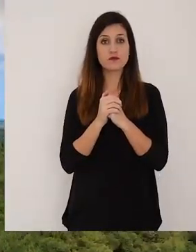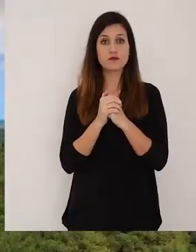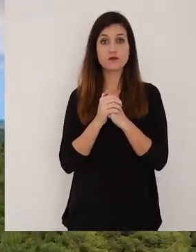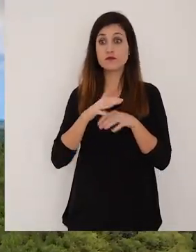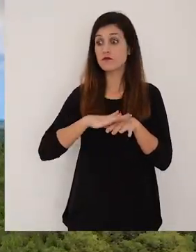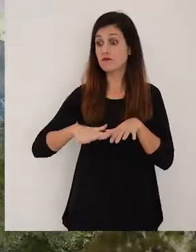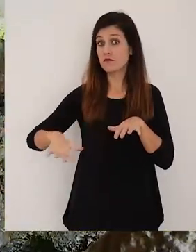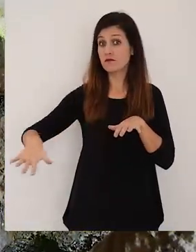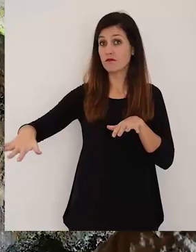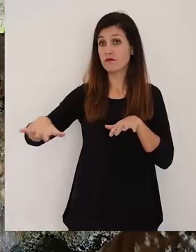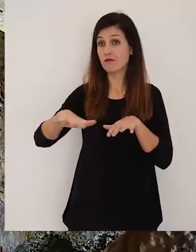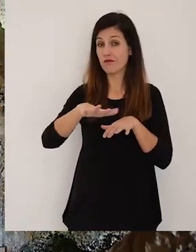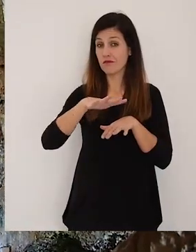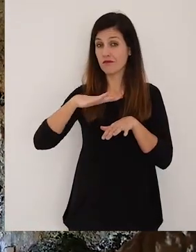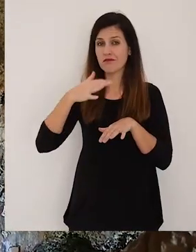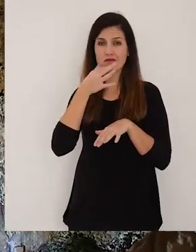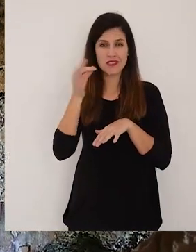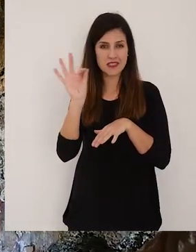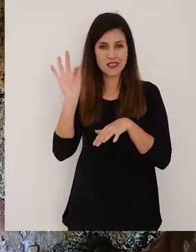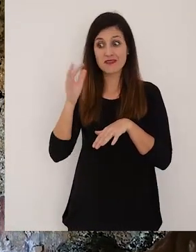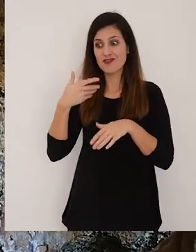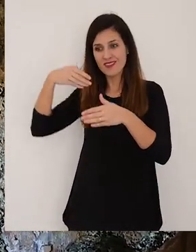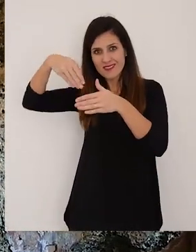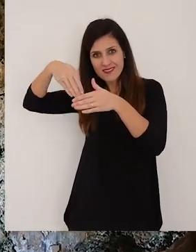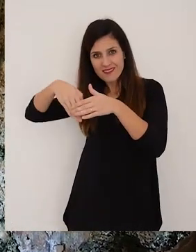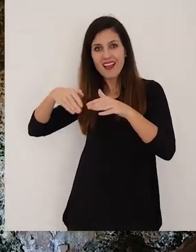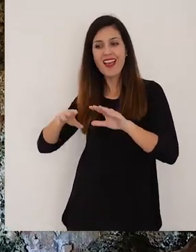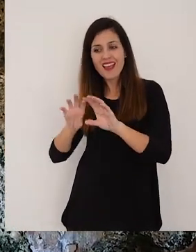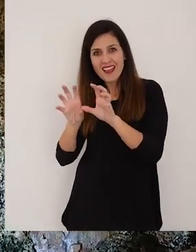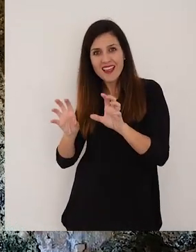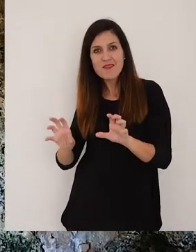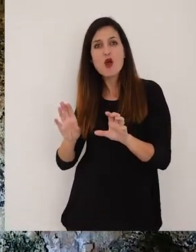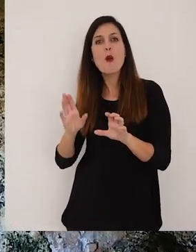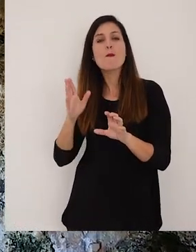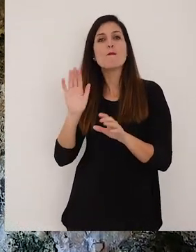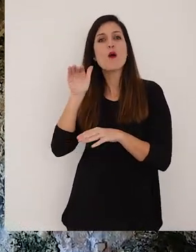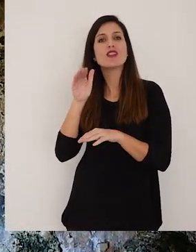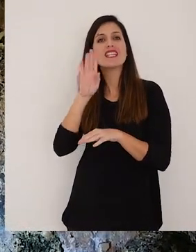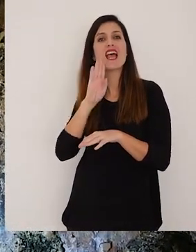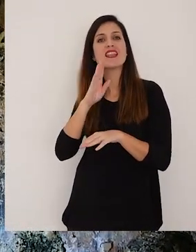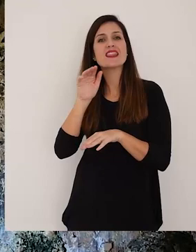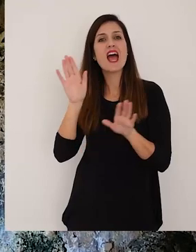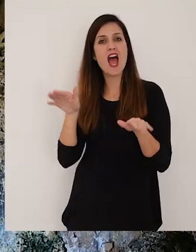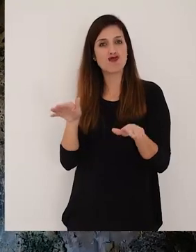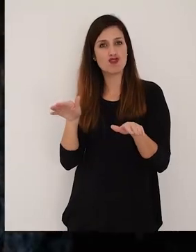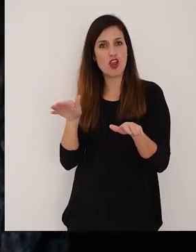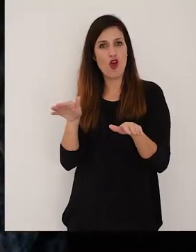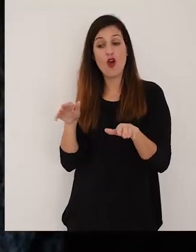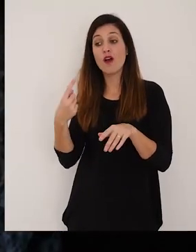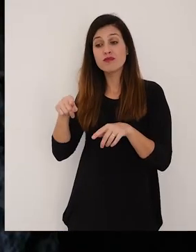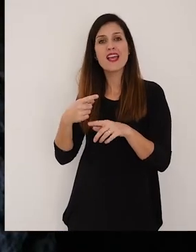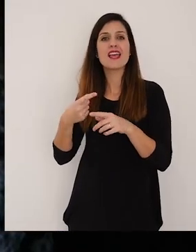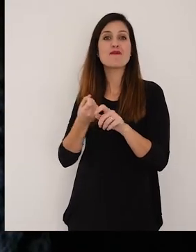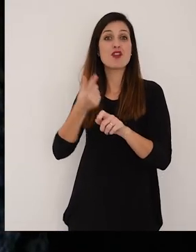Nell'incantevole scorcio fa capolino indisturbata da secoli la cripta rupestre di Monte Sant'Angelo, importante testimonianza della